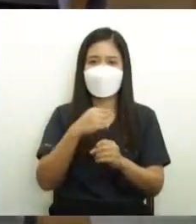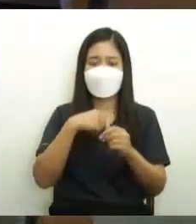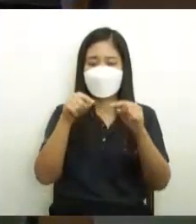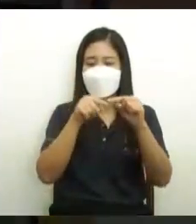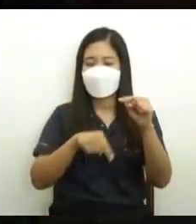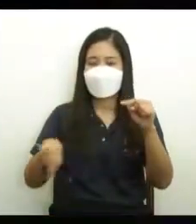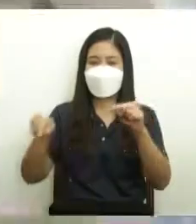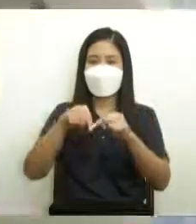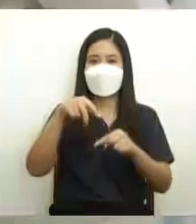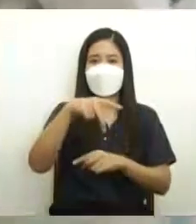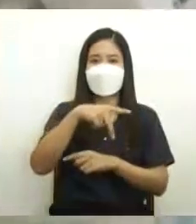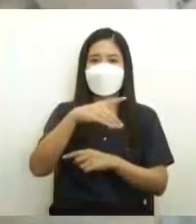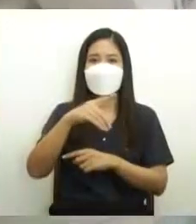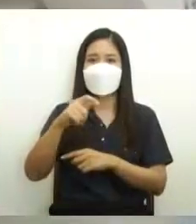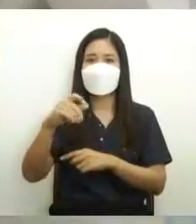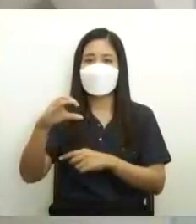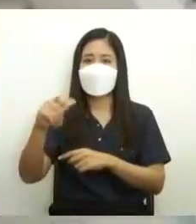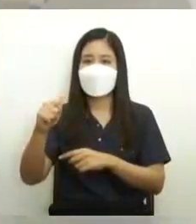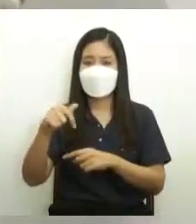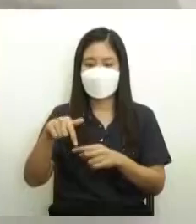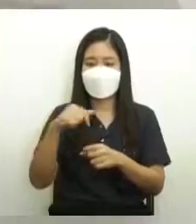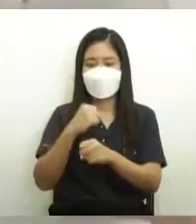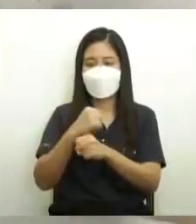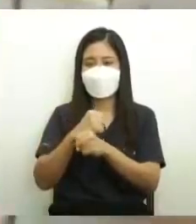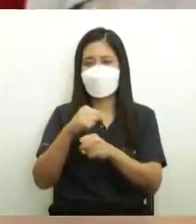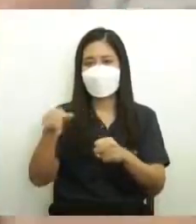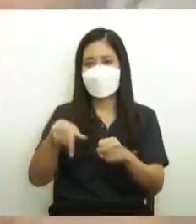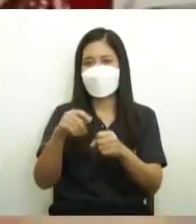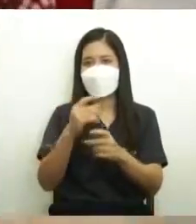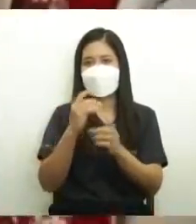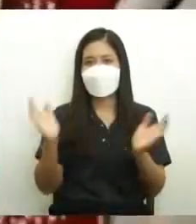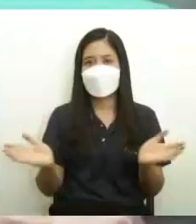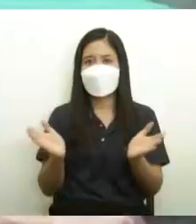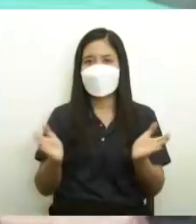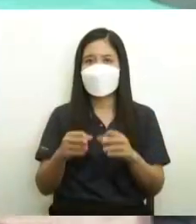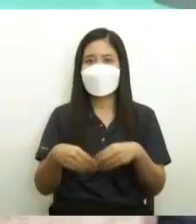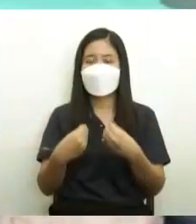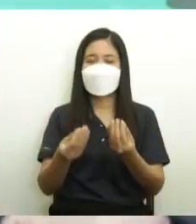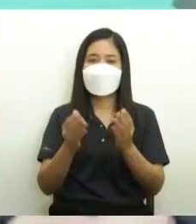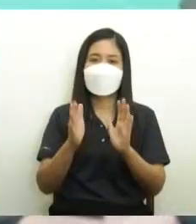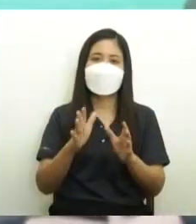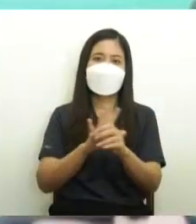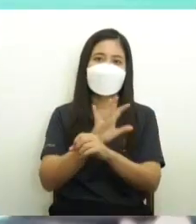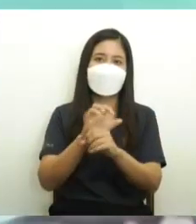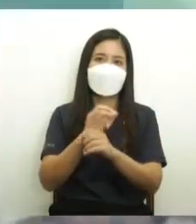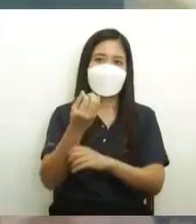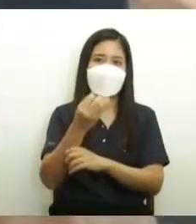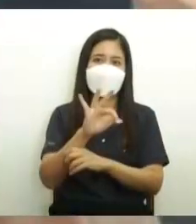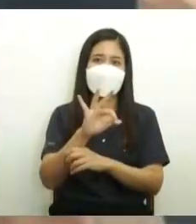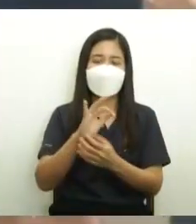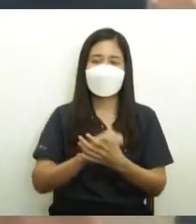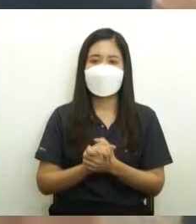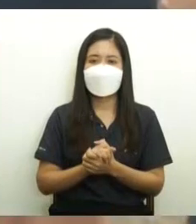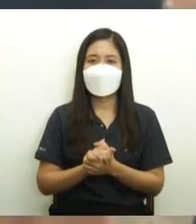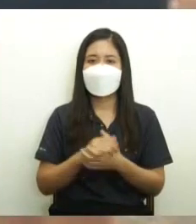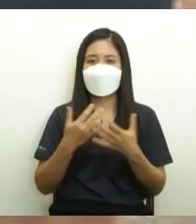าพ PDCA ดำเนินโครงการเสื้อผ้ามือสองช่วยน้องผู้ยากไร้ให้พ้นภัยโควิด-19 มุ่งนำรายได้จาก